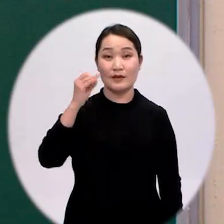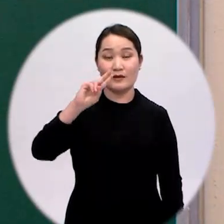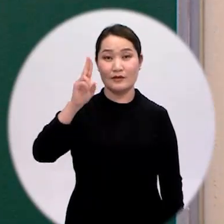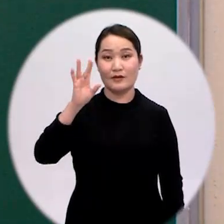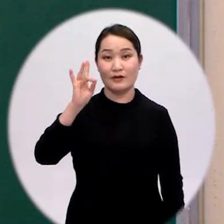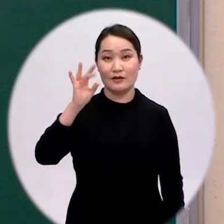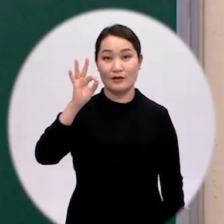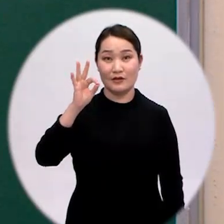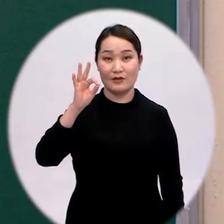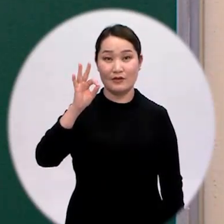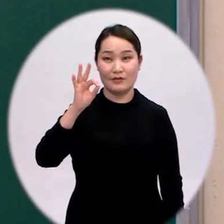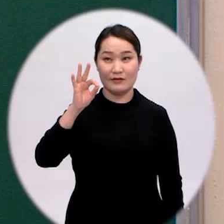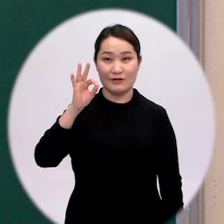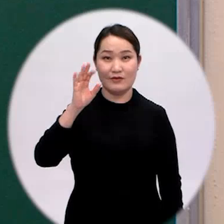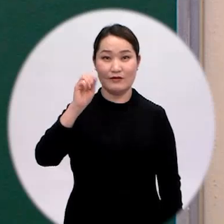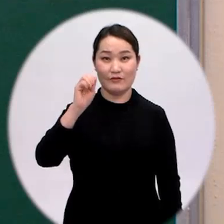Микрофон.